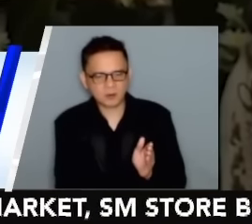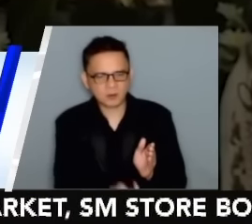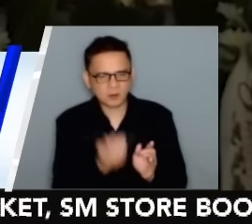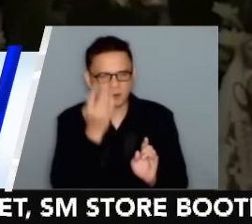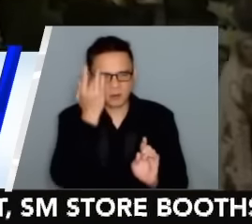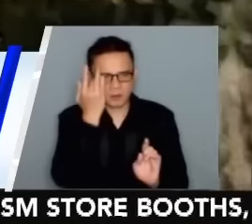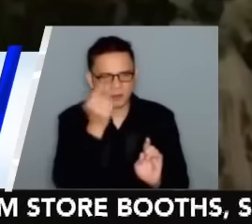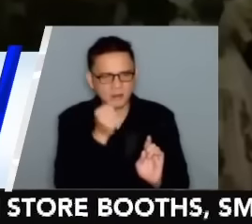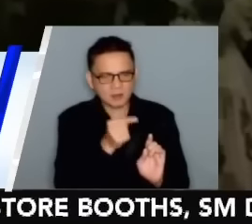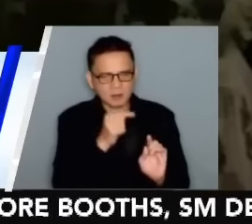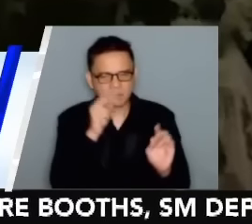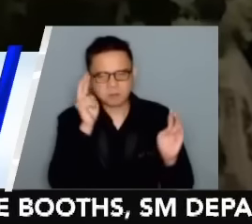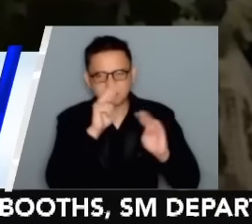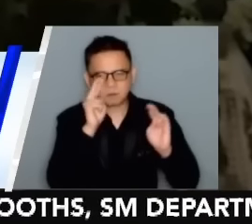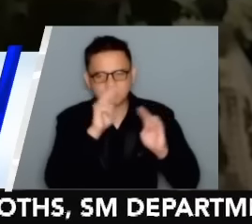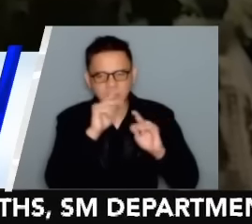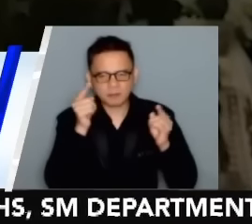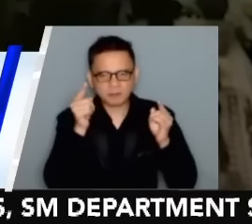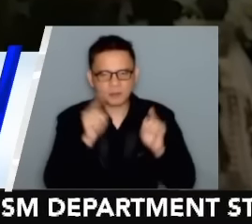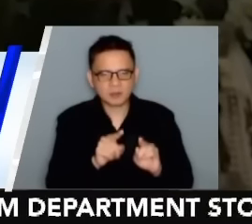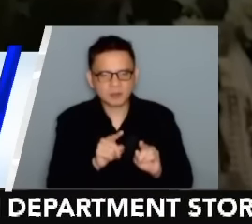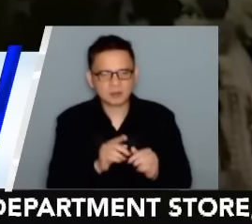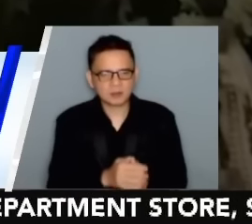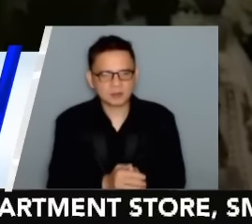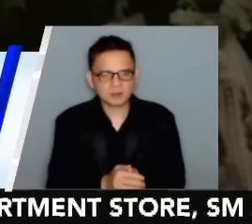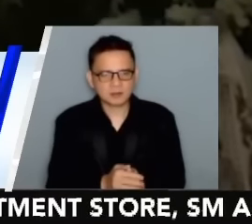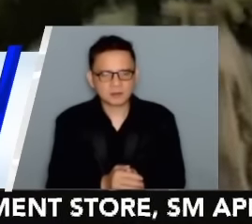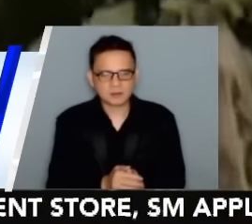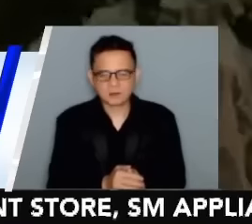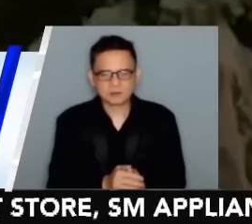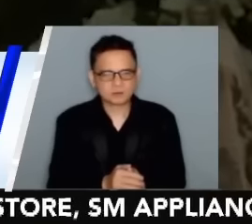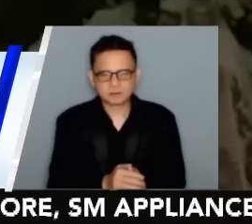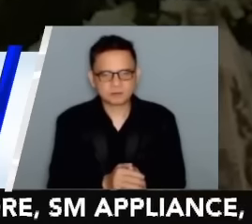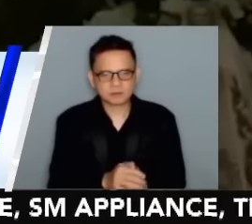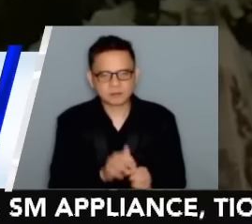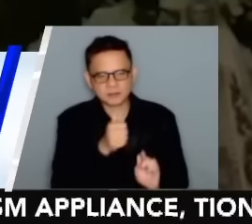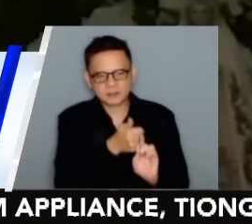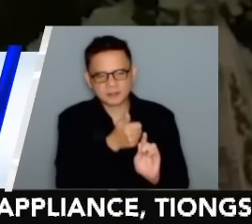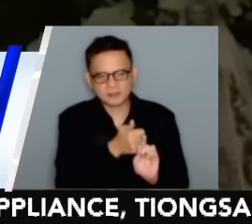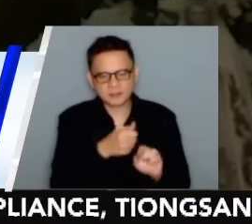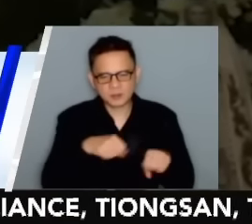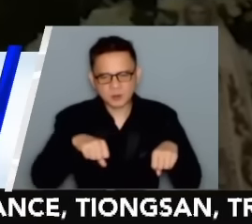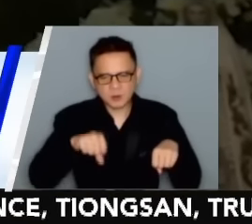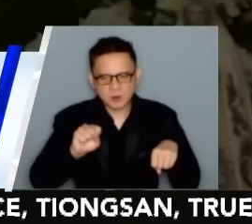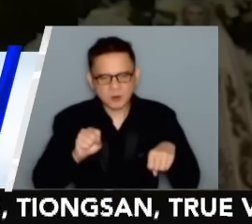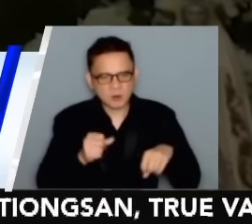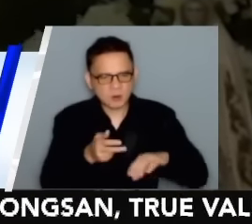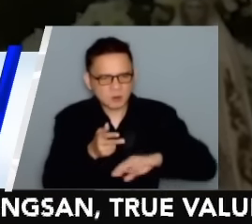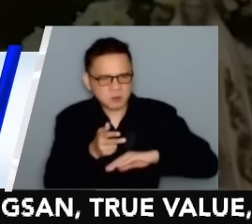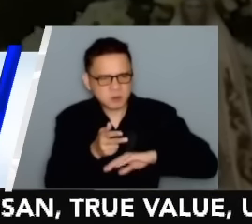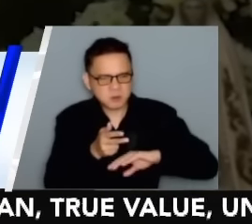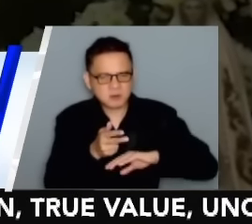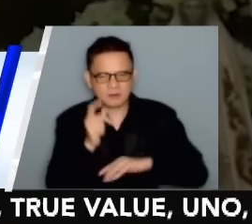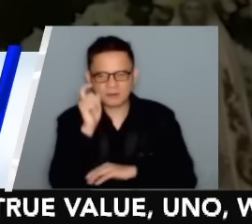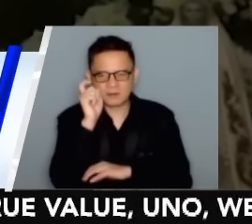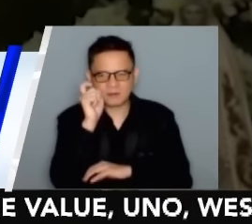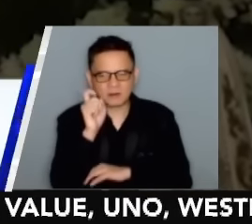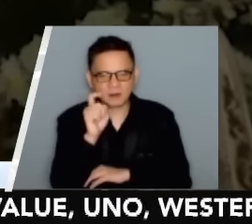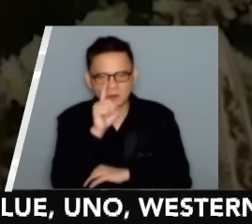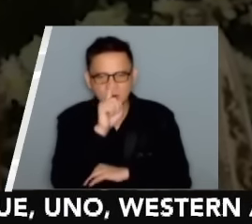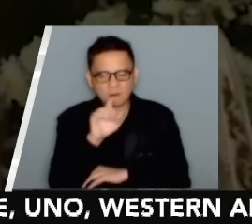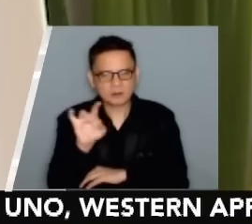aksidente na ano napakairesponsable na driver ng motor at the same time 18 years old without license